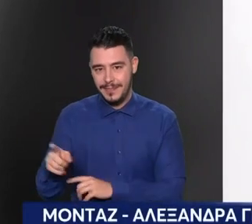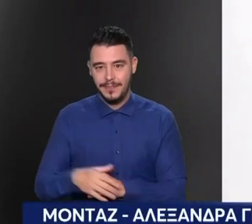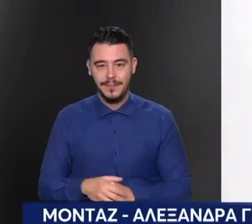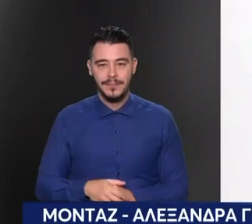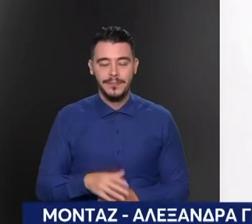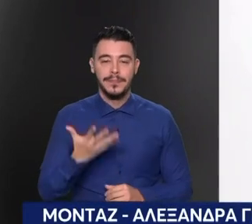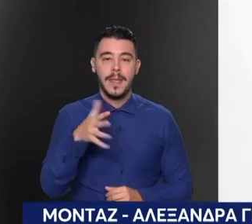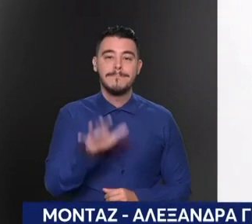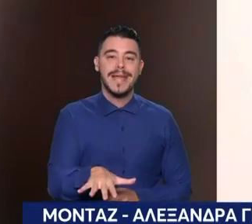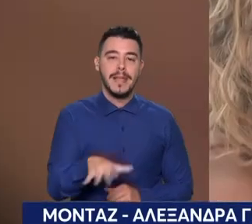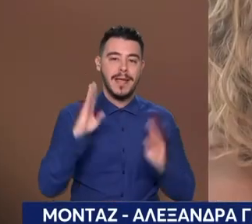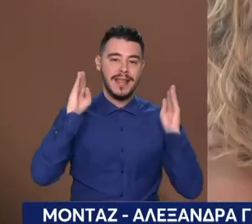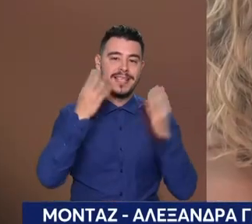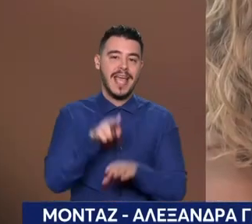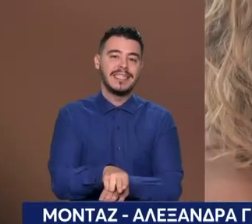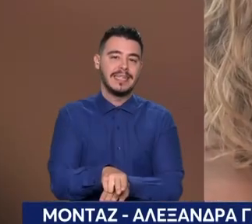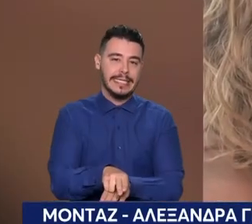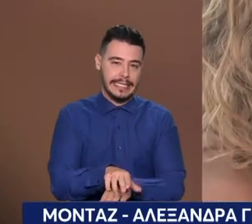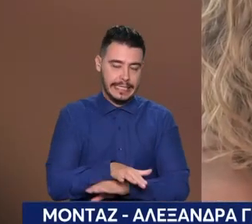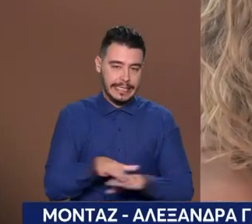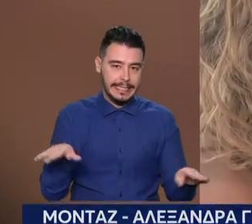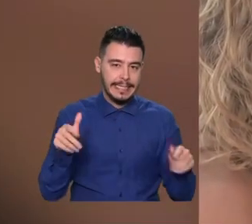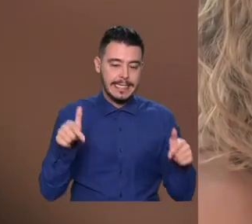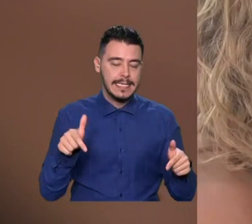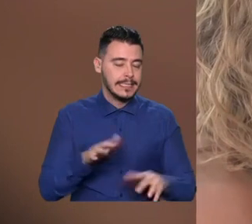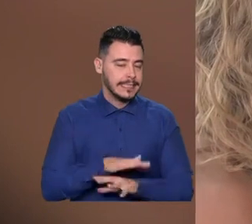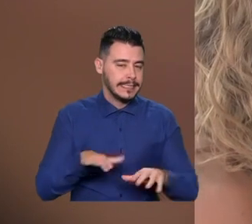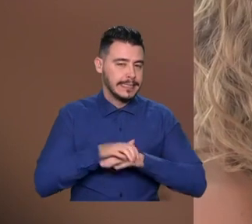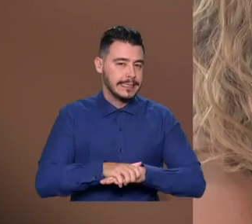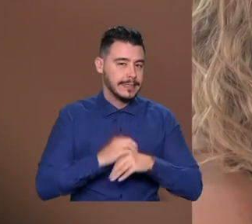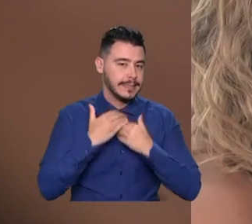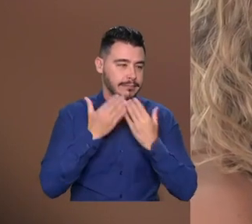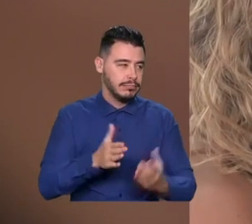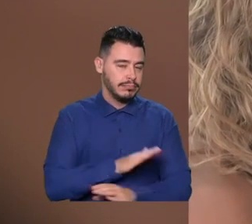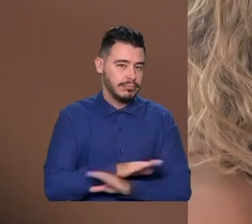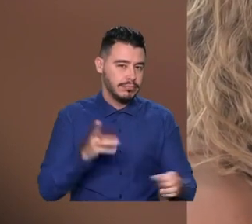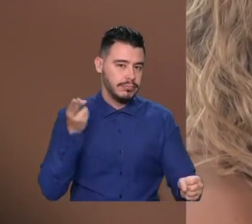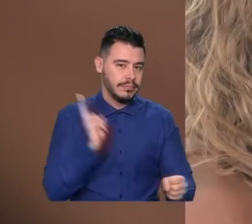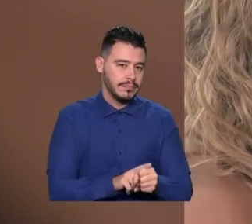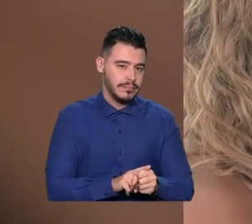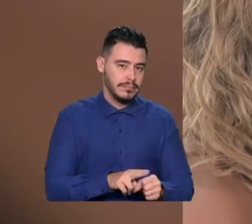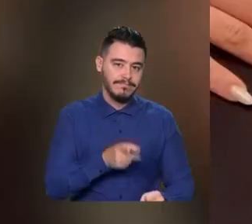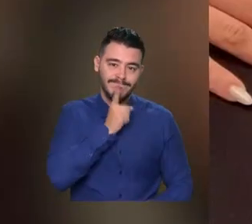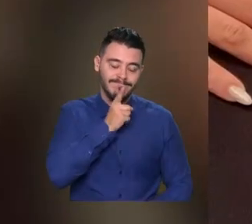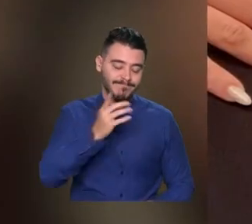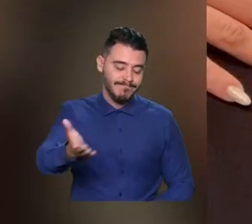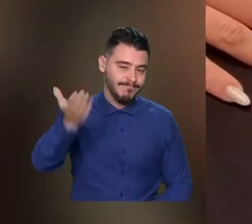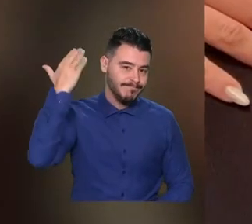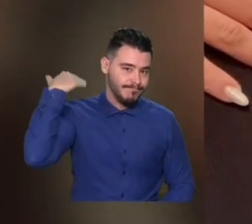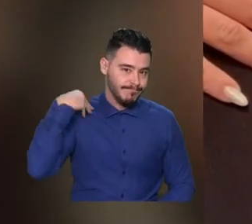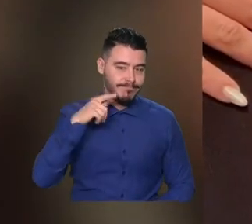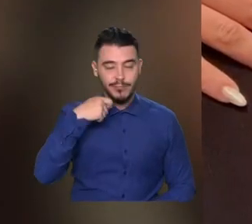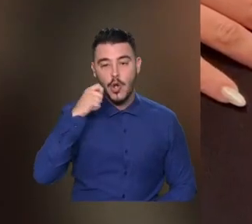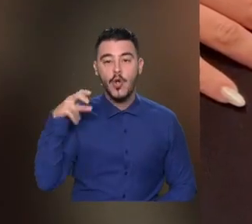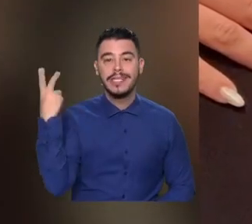5 μέρες στην εντατική του νοσοκομείου Παπαγεωργίου, όπου τελικά άφησε την τελευταία της πνοή. Τότε, την πιο μαύρη μέρα της ζωής τους, οι γονείς της έδειξαν